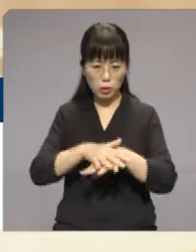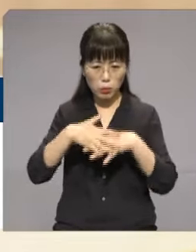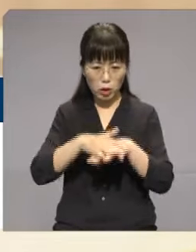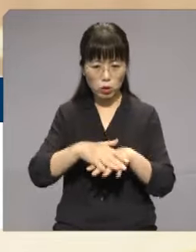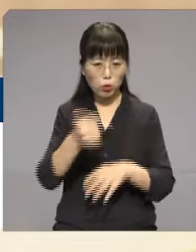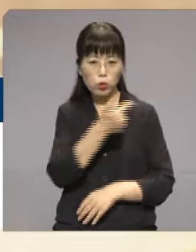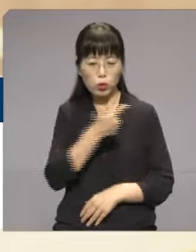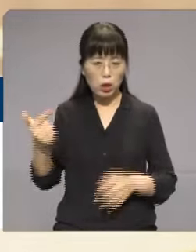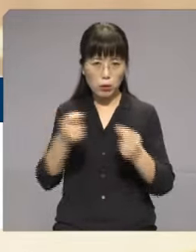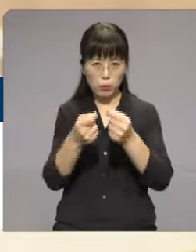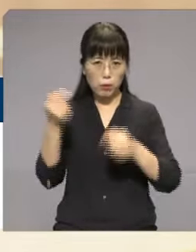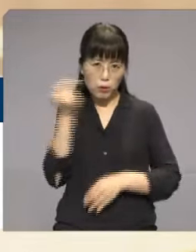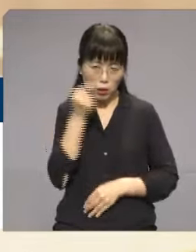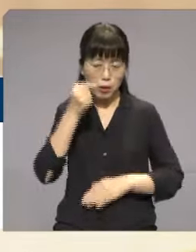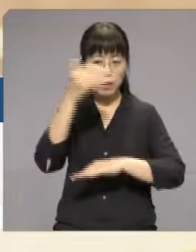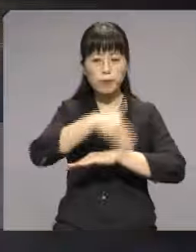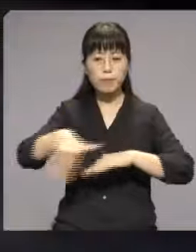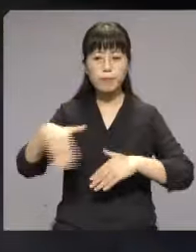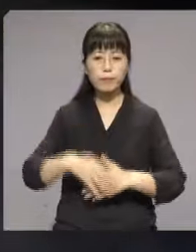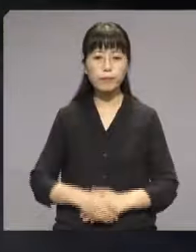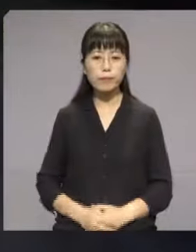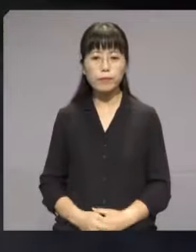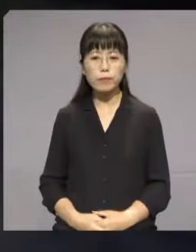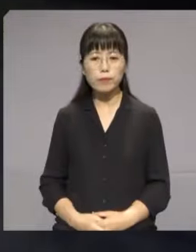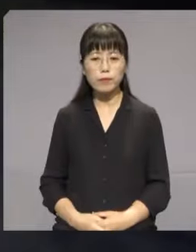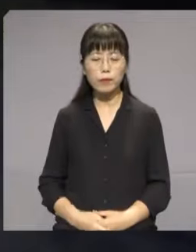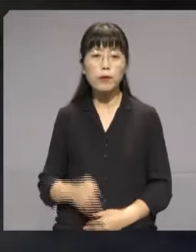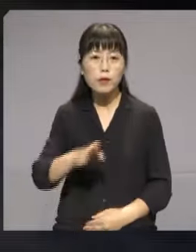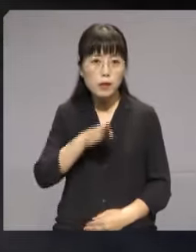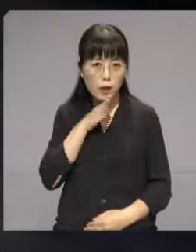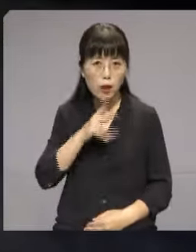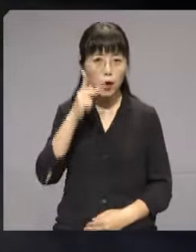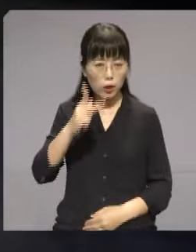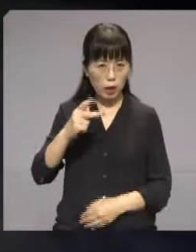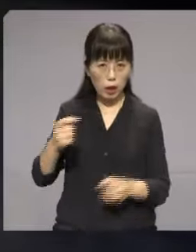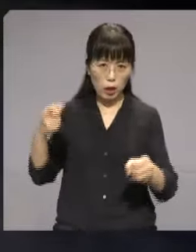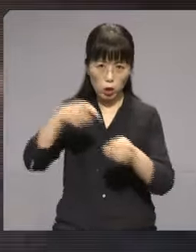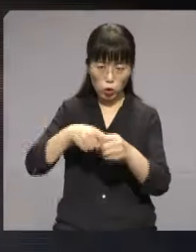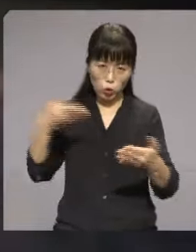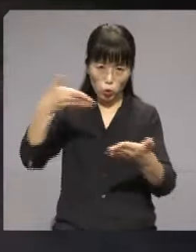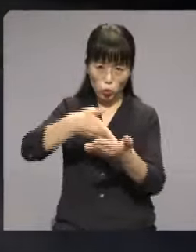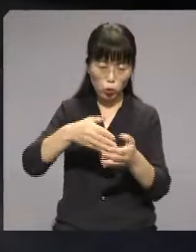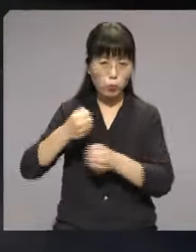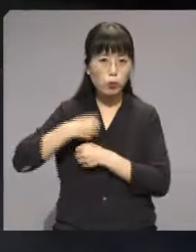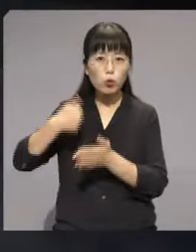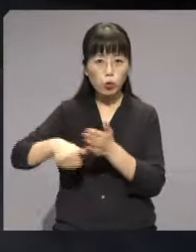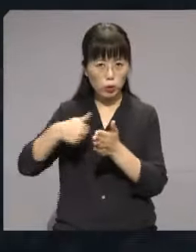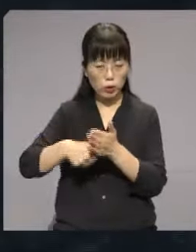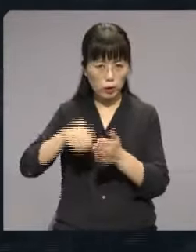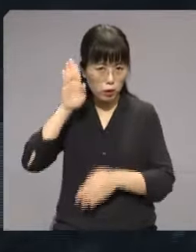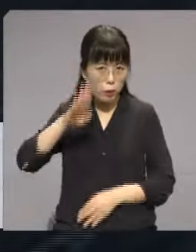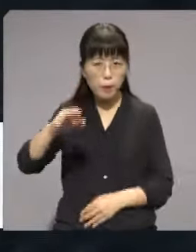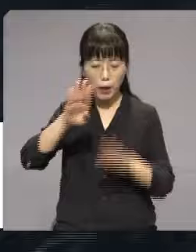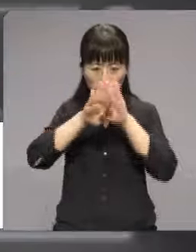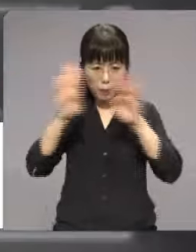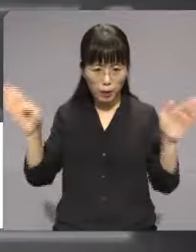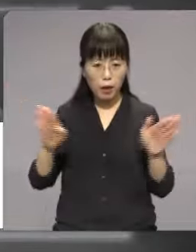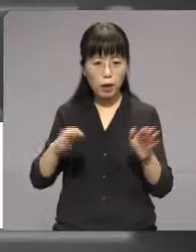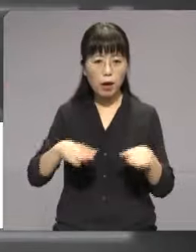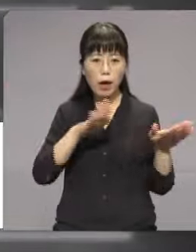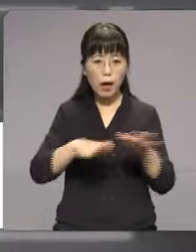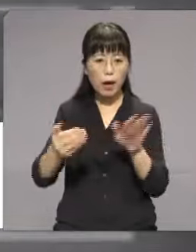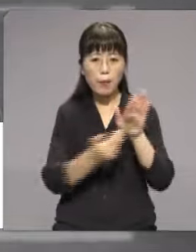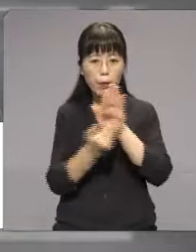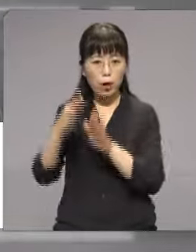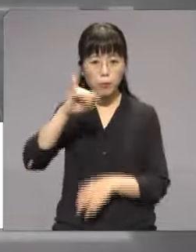인프라에도 대폭 강화할 예정입니다. 실제로 K 유도무기 전망은 밝습니다. 해안 방어용인